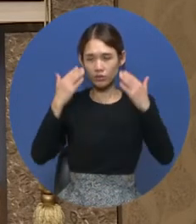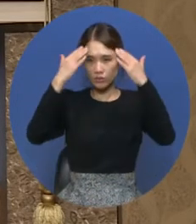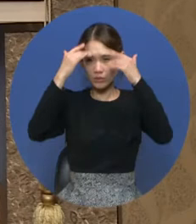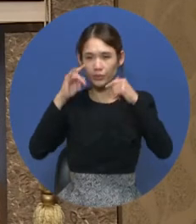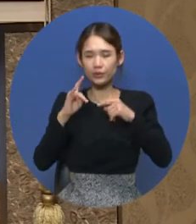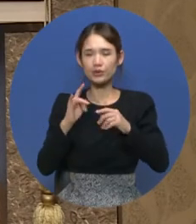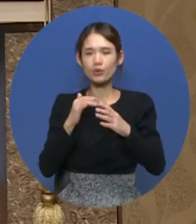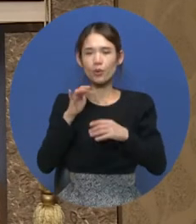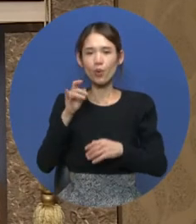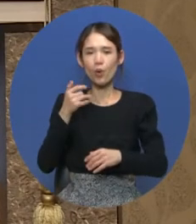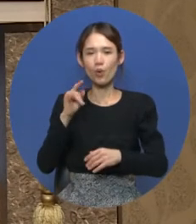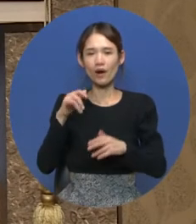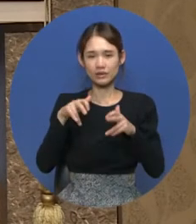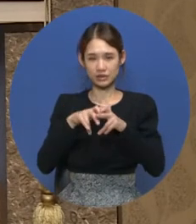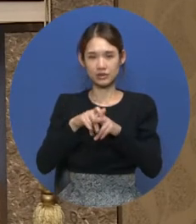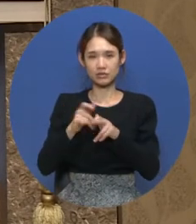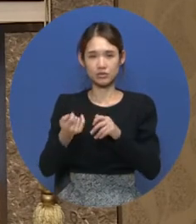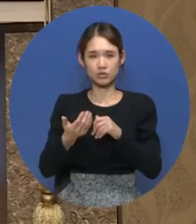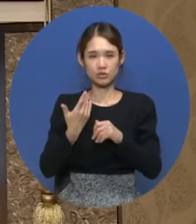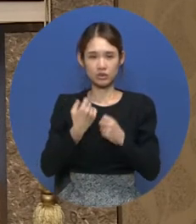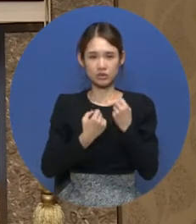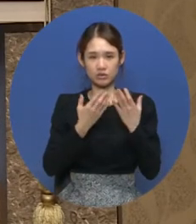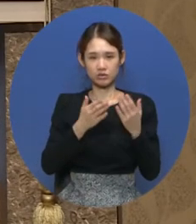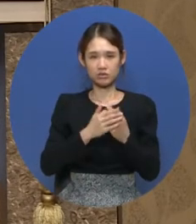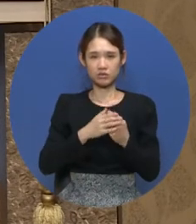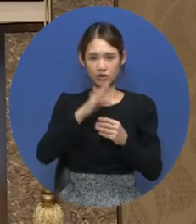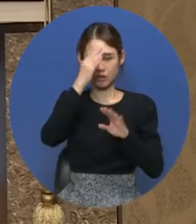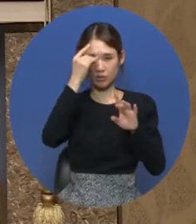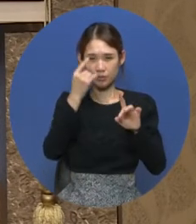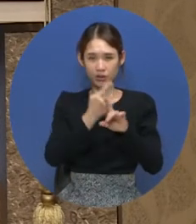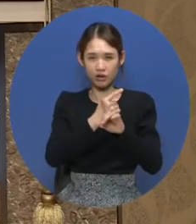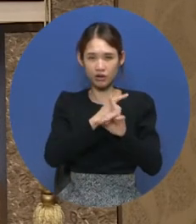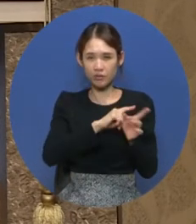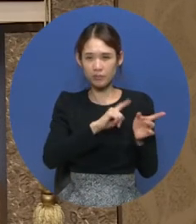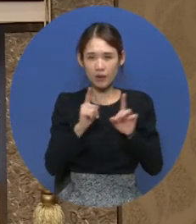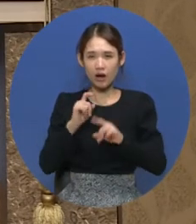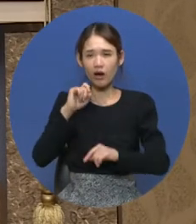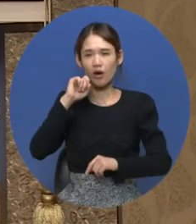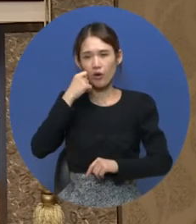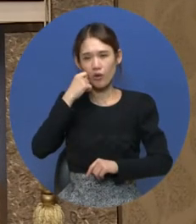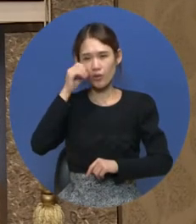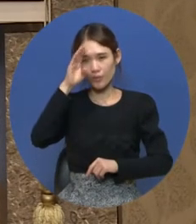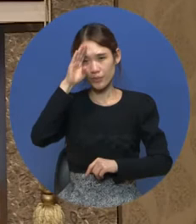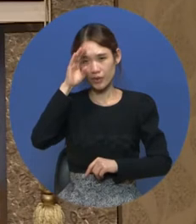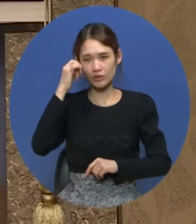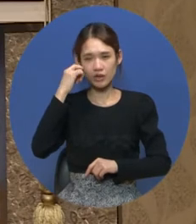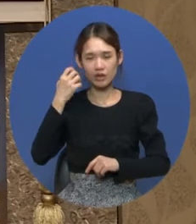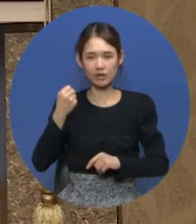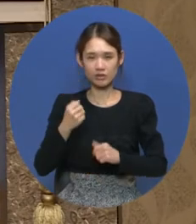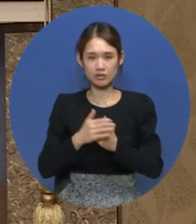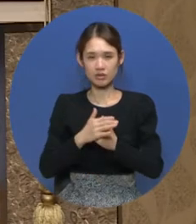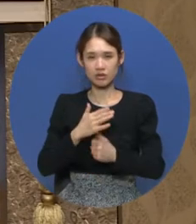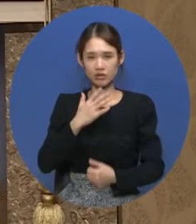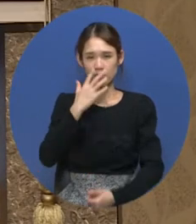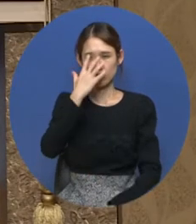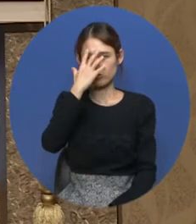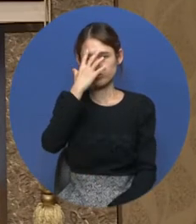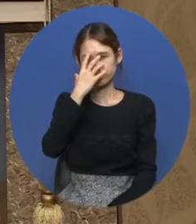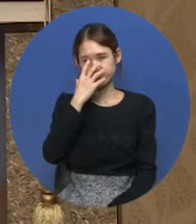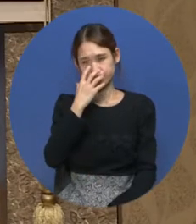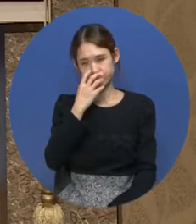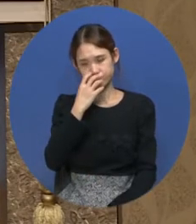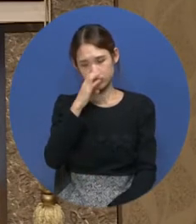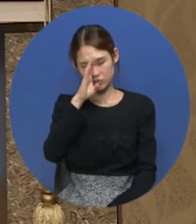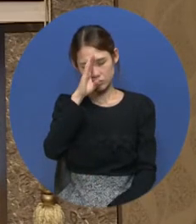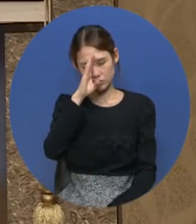계시고요 아까 마리를 낮지 않는 병이라고 생각을 하기 때문에 2분들이 우울감을 엄청나게 많이